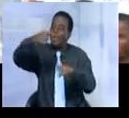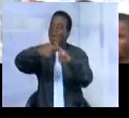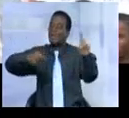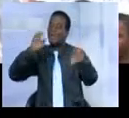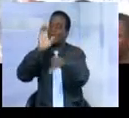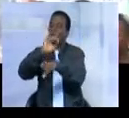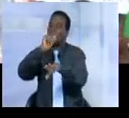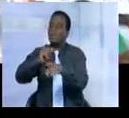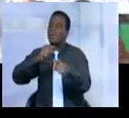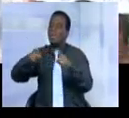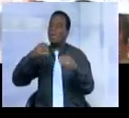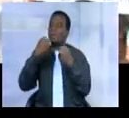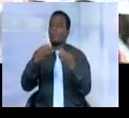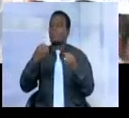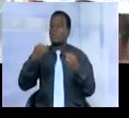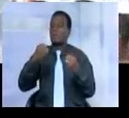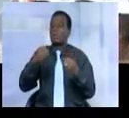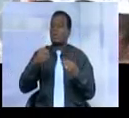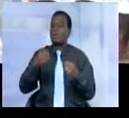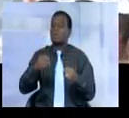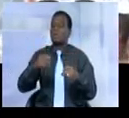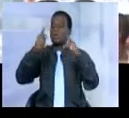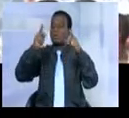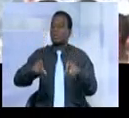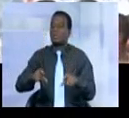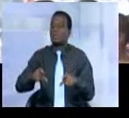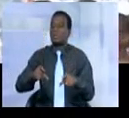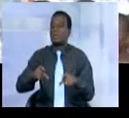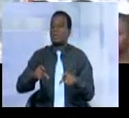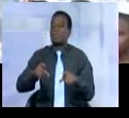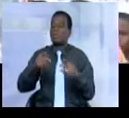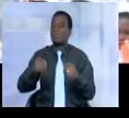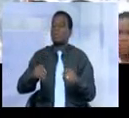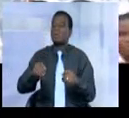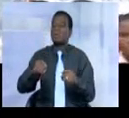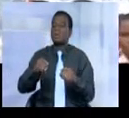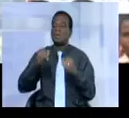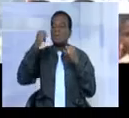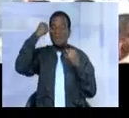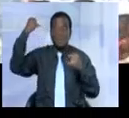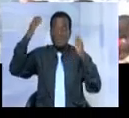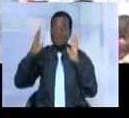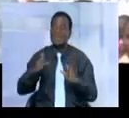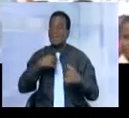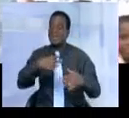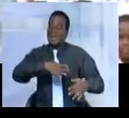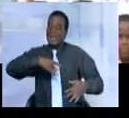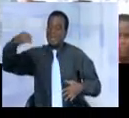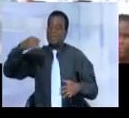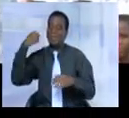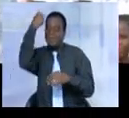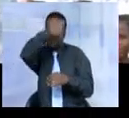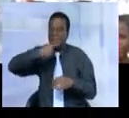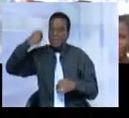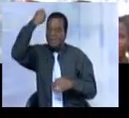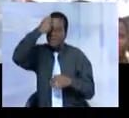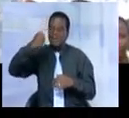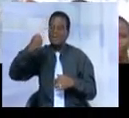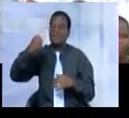d'Ivoire. Mais il y a beaucoup de personnes, beaucoup de Japonais qui adorent l'Afrique. Alors,